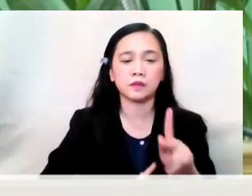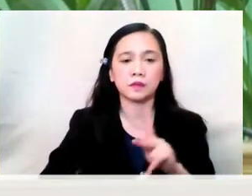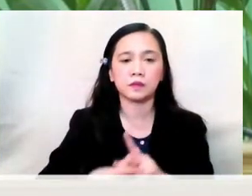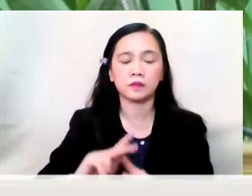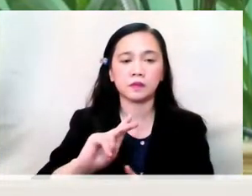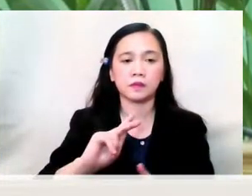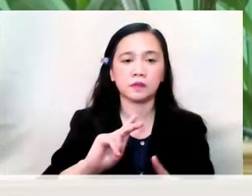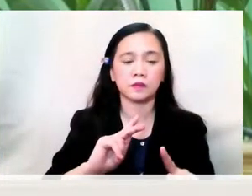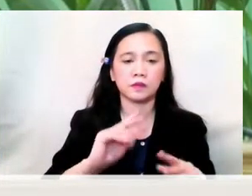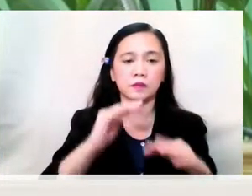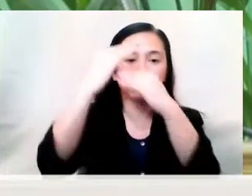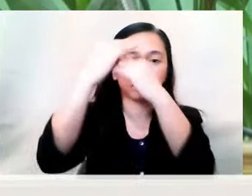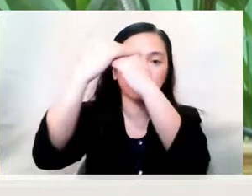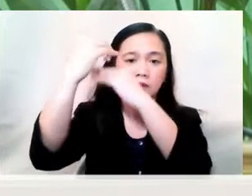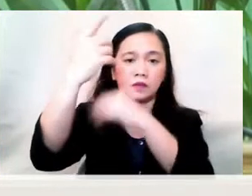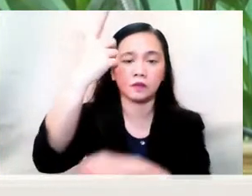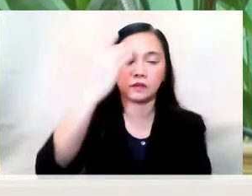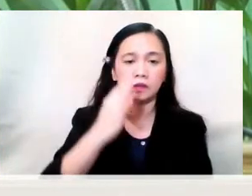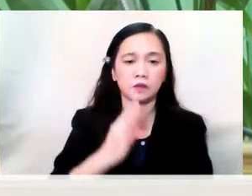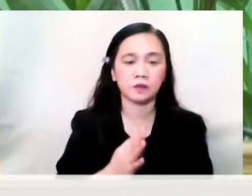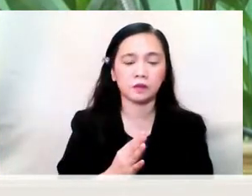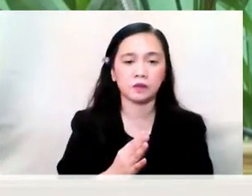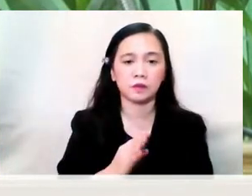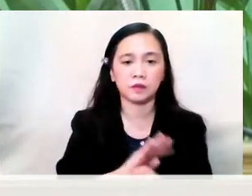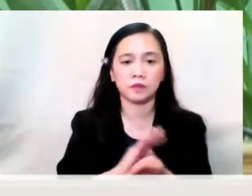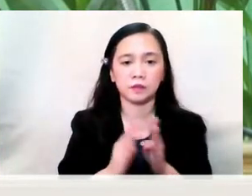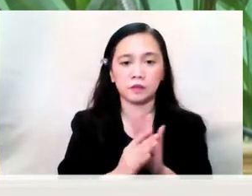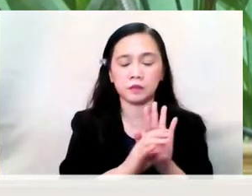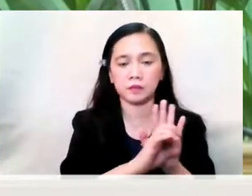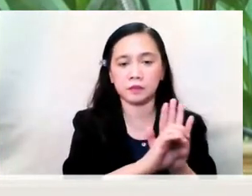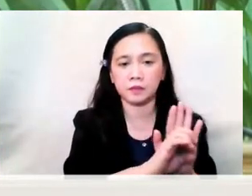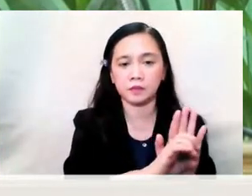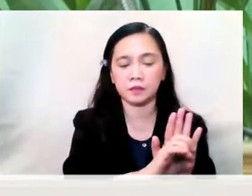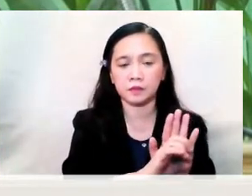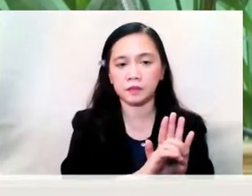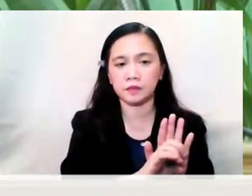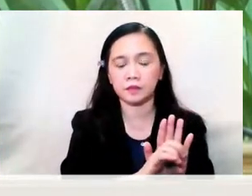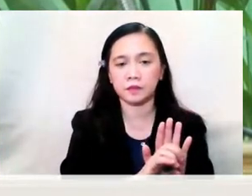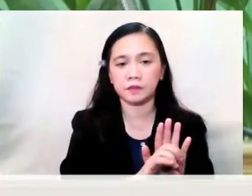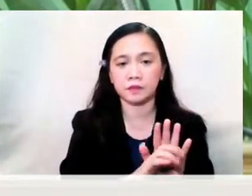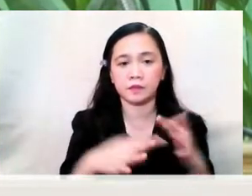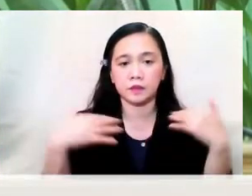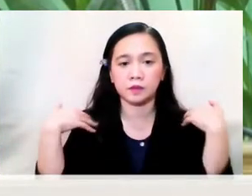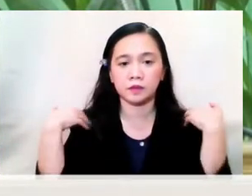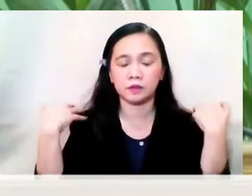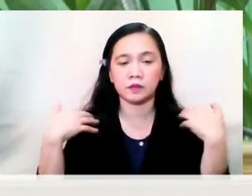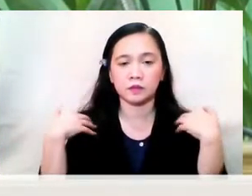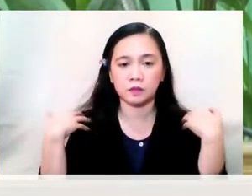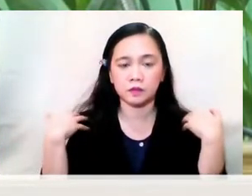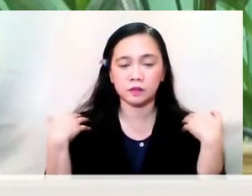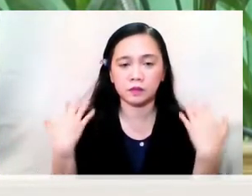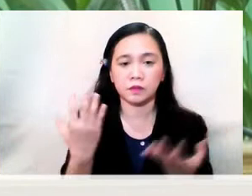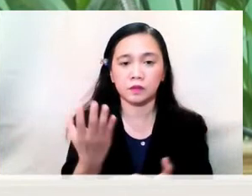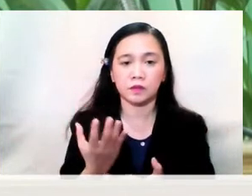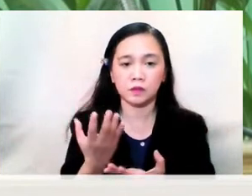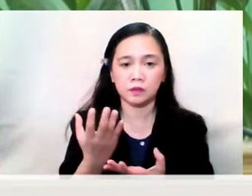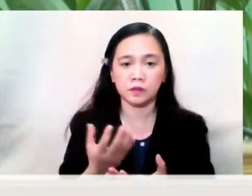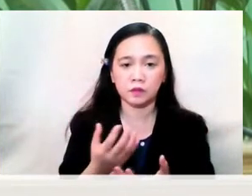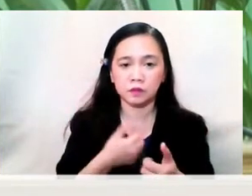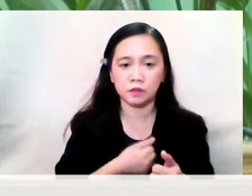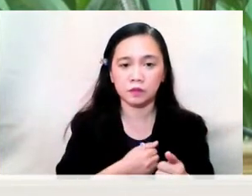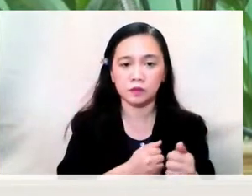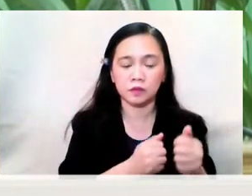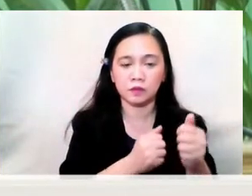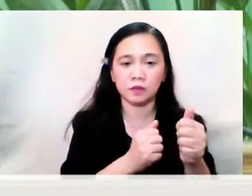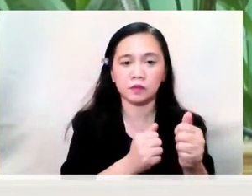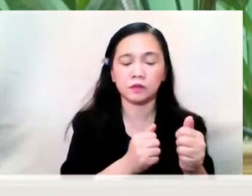ng Diyos. Maging halimbawa nawa sila sa mga kabataan na nagnanais sumunod sa yapak ni